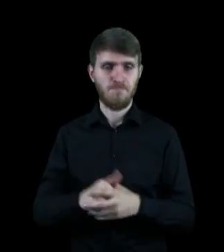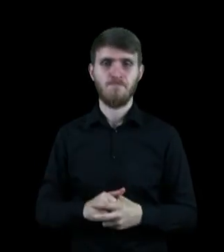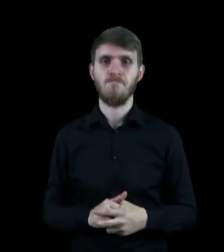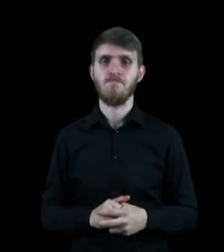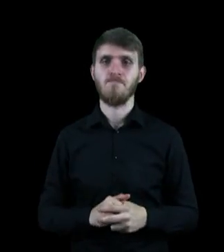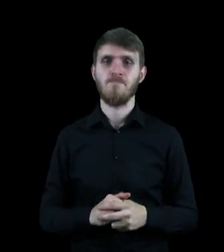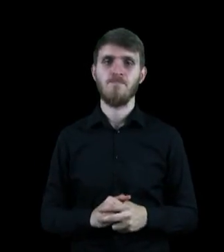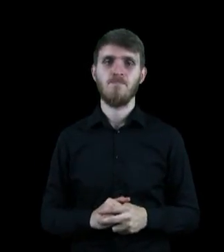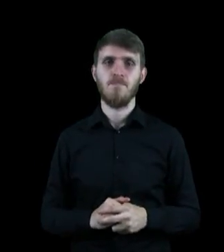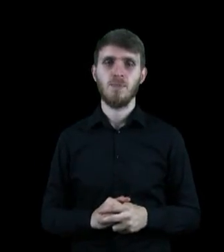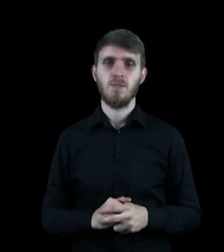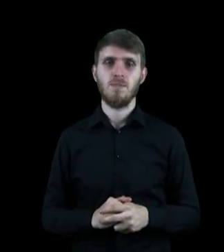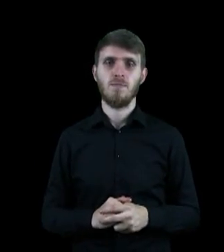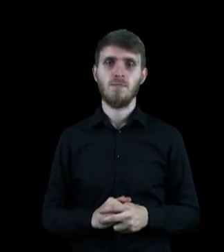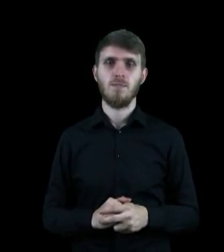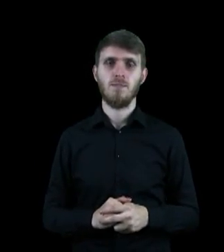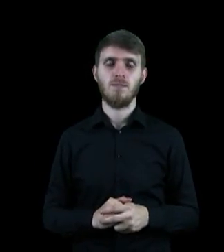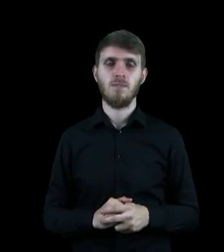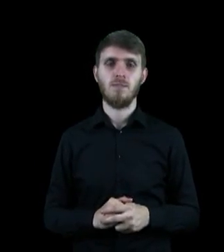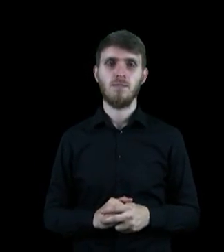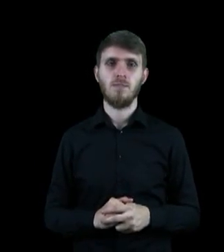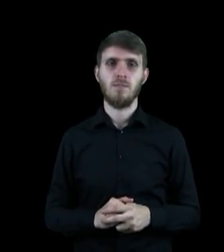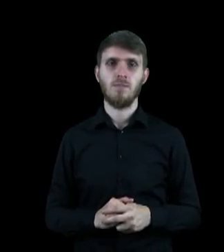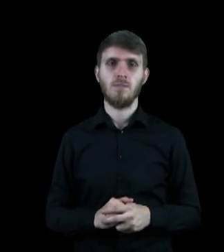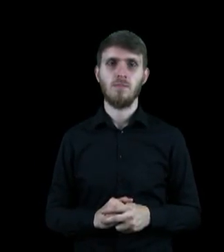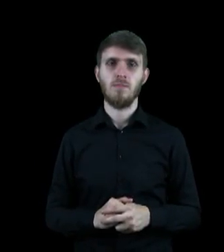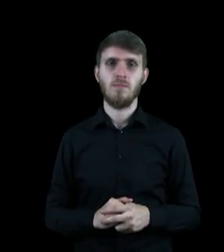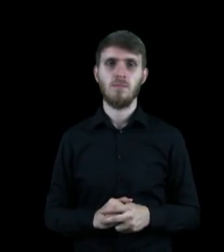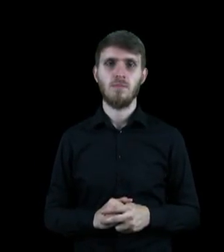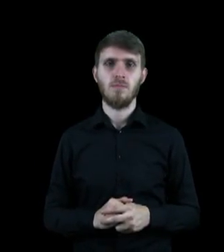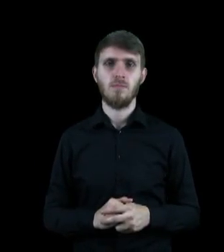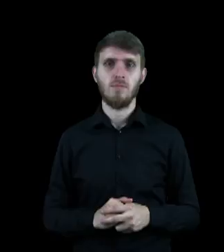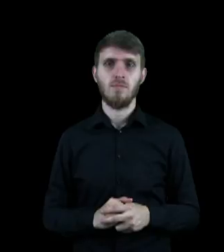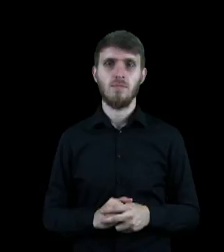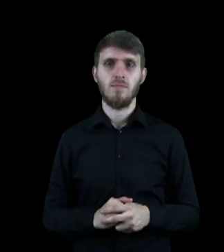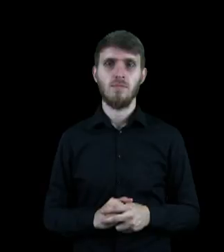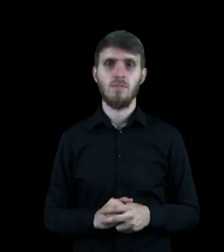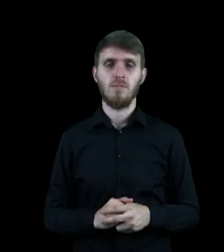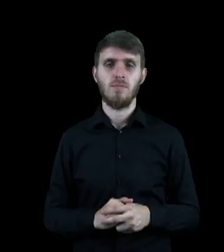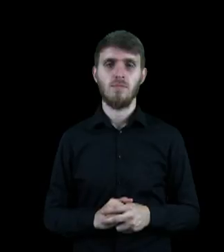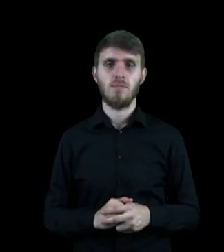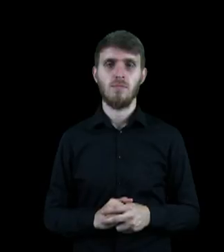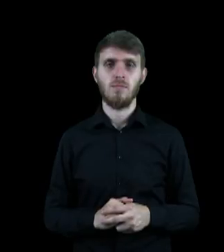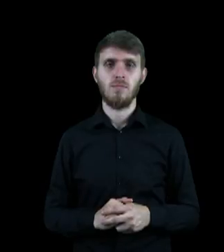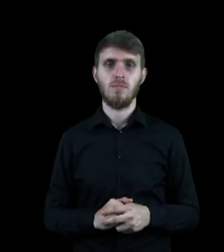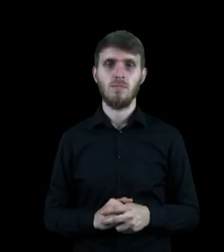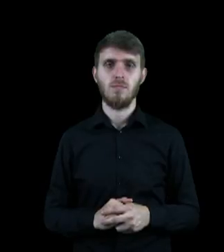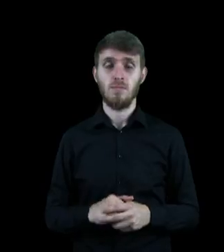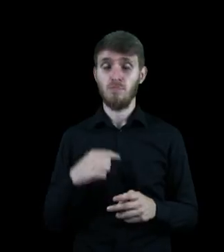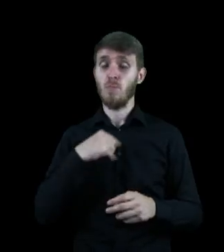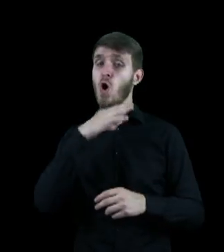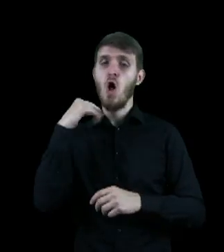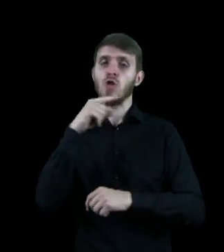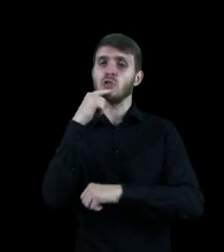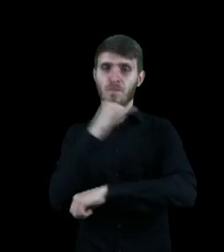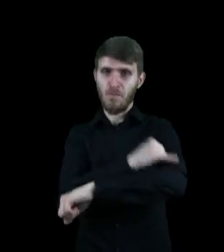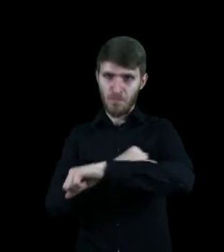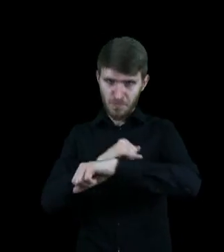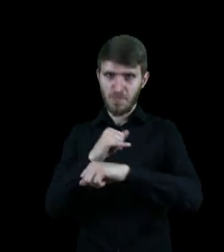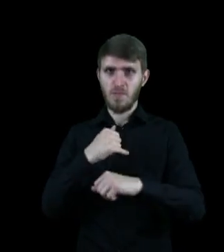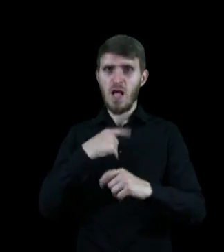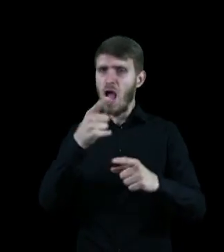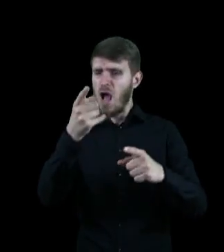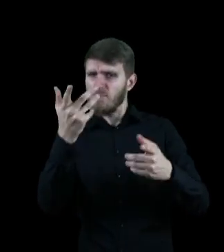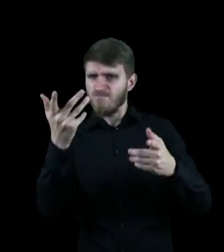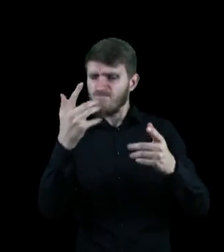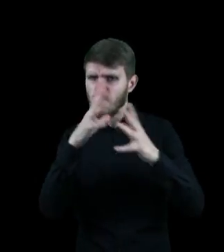Jednak w przypadku sklepu Jacka, jednak w przypadku sklepu Jacka pojawia się koszt finansowy w wysokości 10 tysięcy złotych. Zaznaczę to